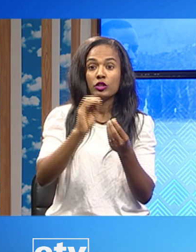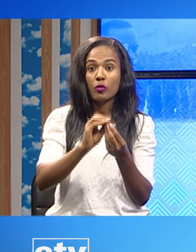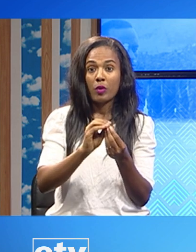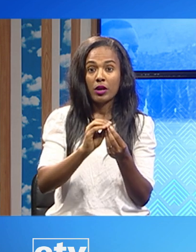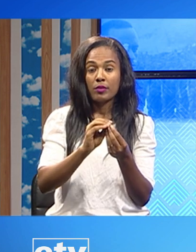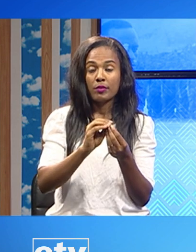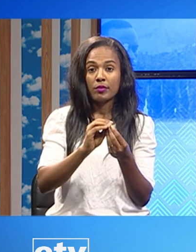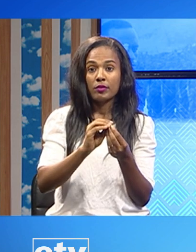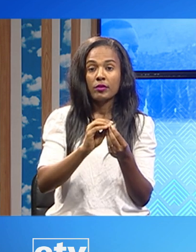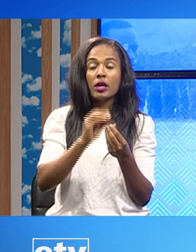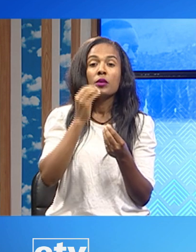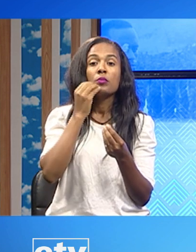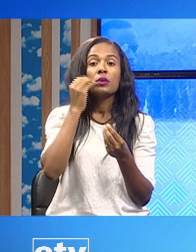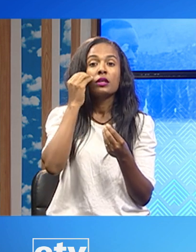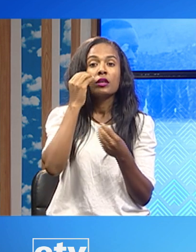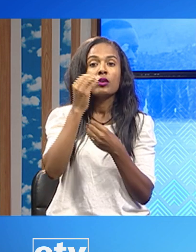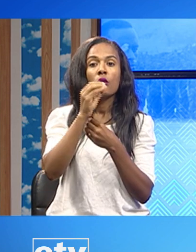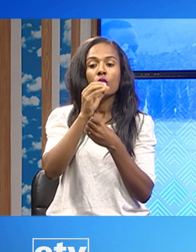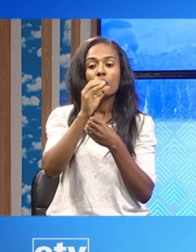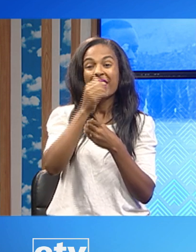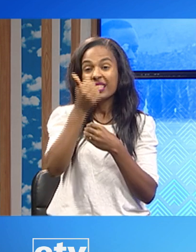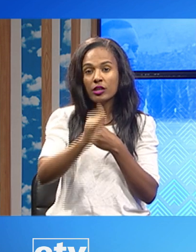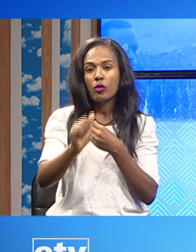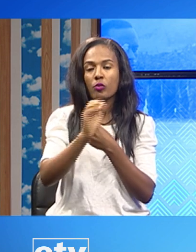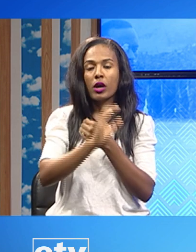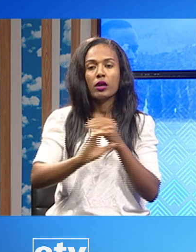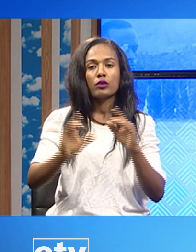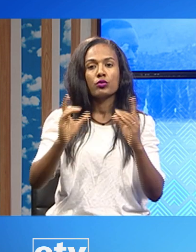በተጨማሪም በየተኛውም የሀገሪቱ ክፍል